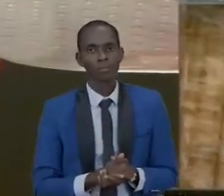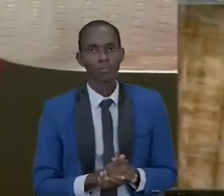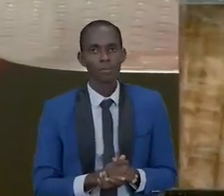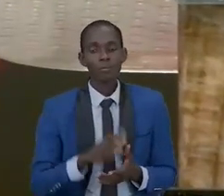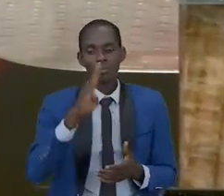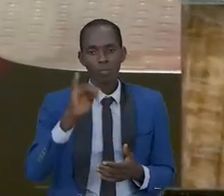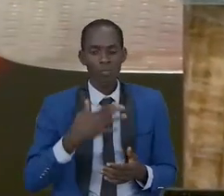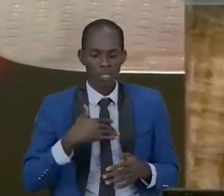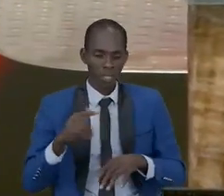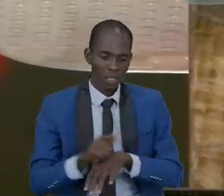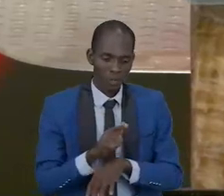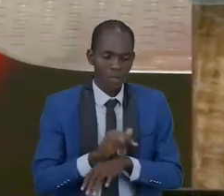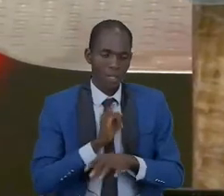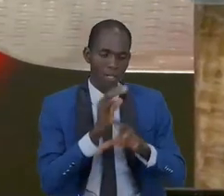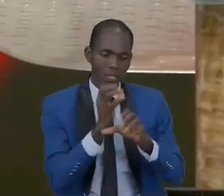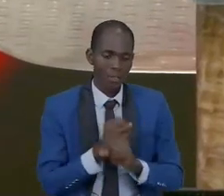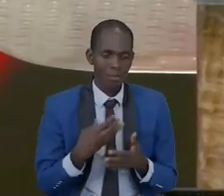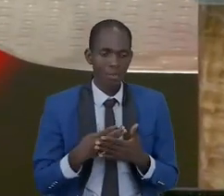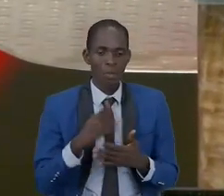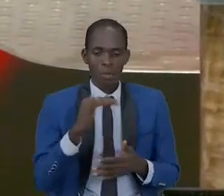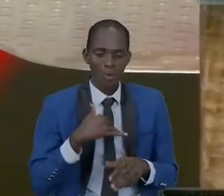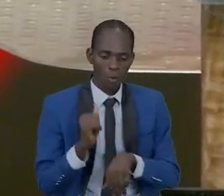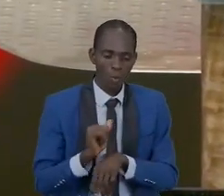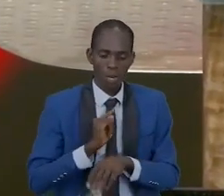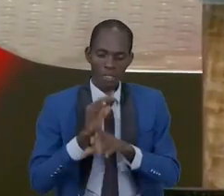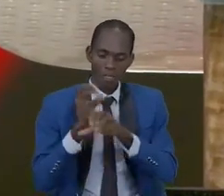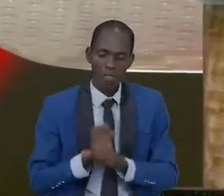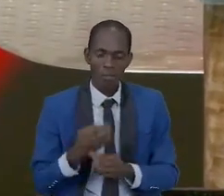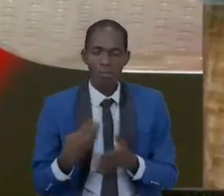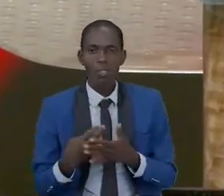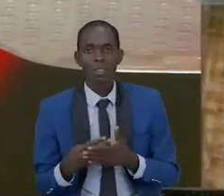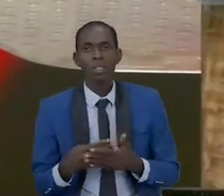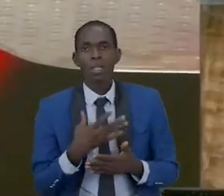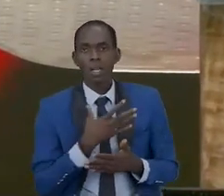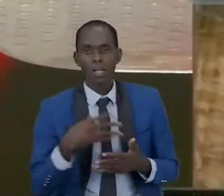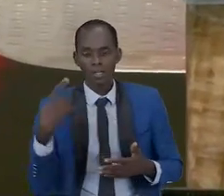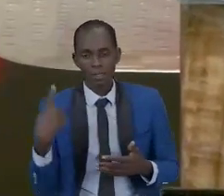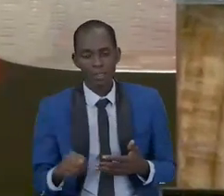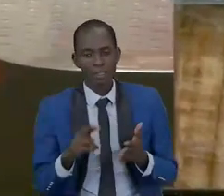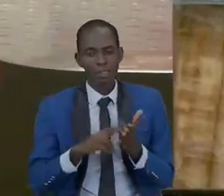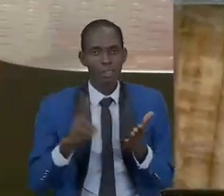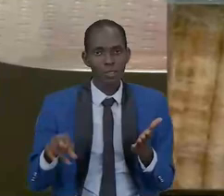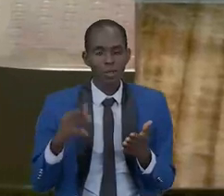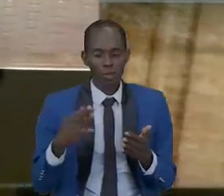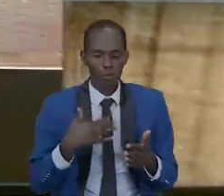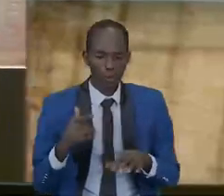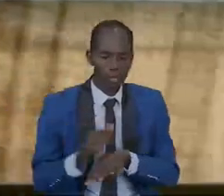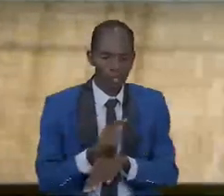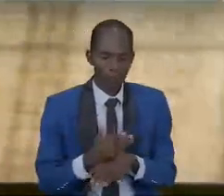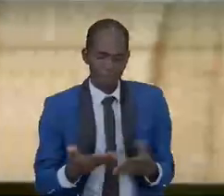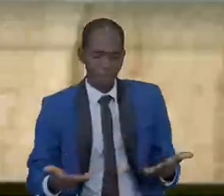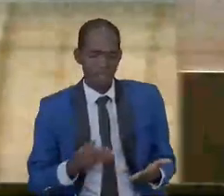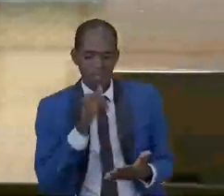mon travail j'ai pu avoir de l'argent par mesure j'ai pu acquis de l'argent j'ai pu acquérir de l'argent maintenant